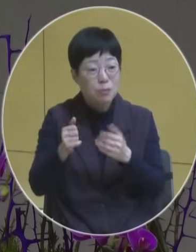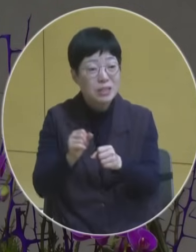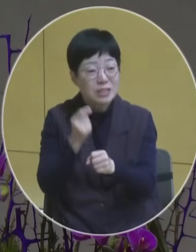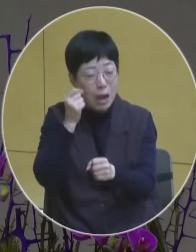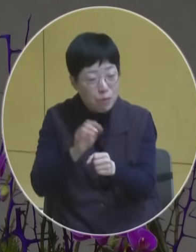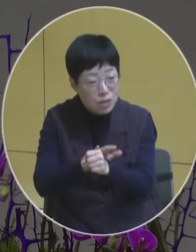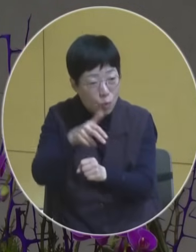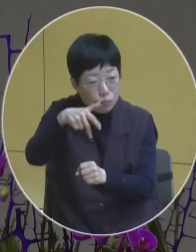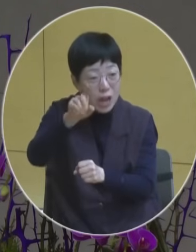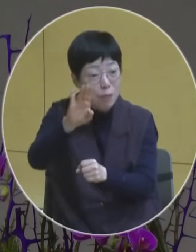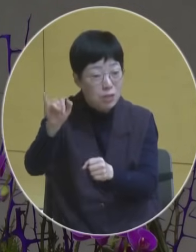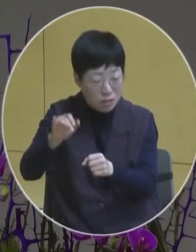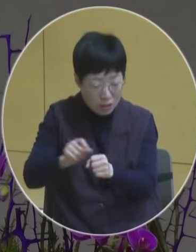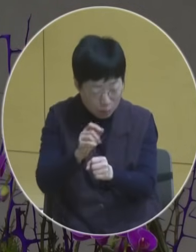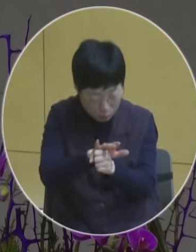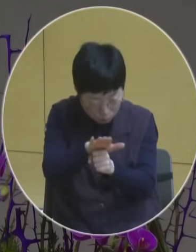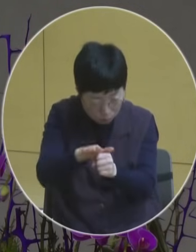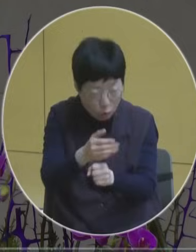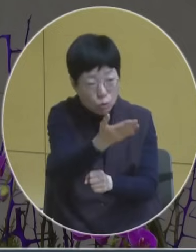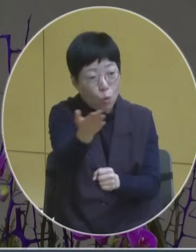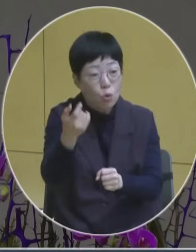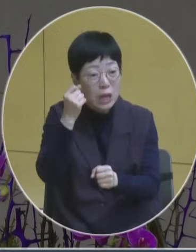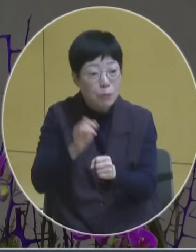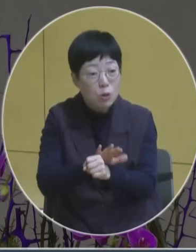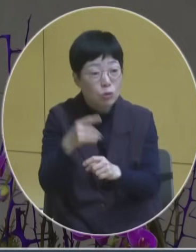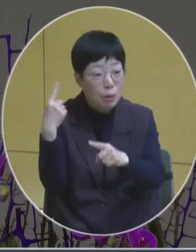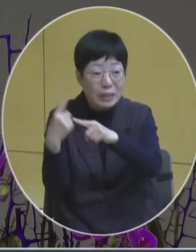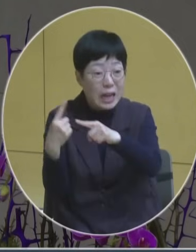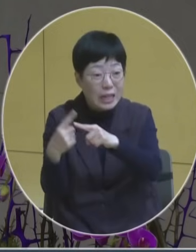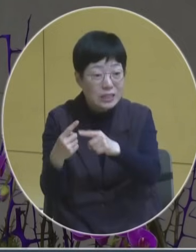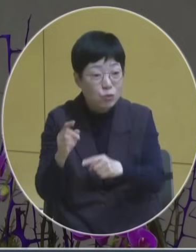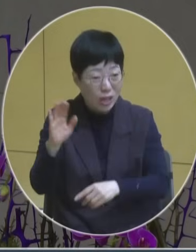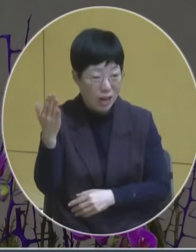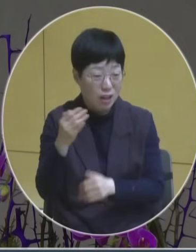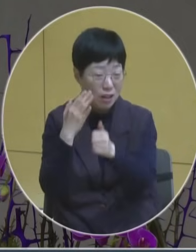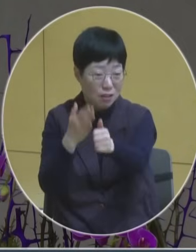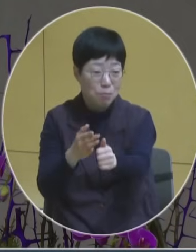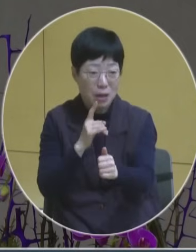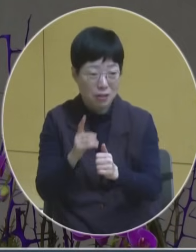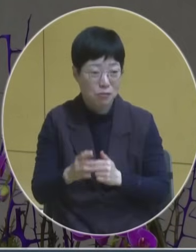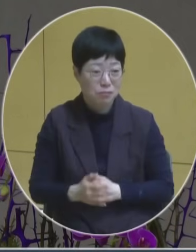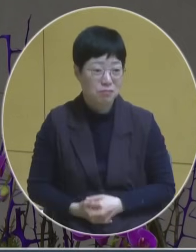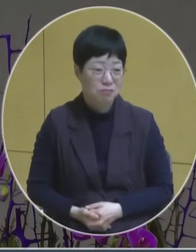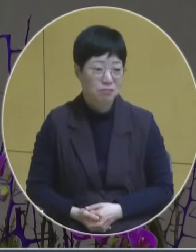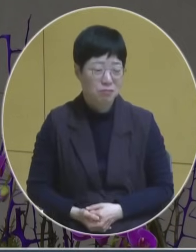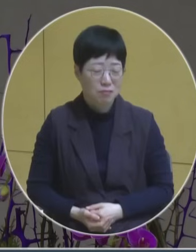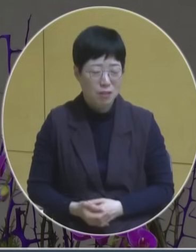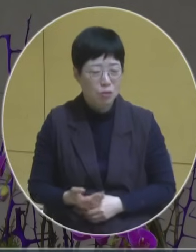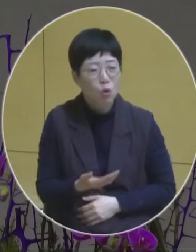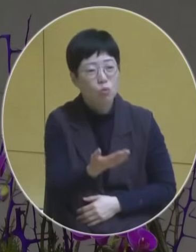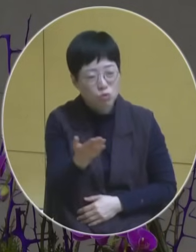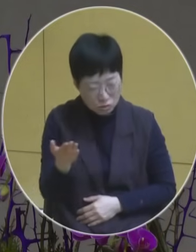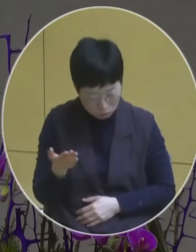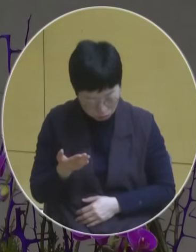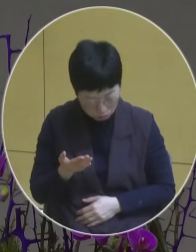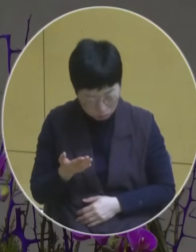같이 너희도 자비로운 자가 되라고 누가복음 6장 36절에 말씀하고 있습니다. 사랑하는